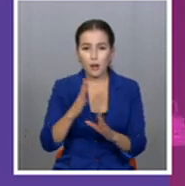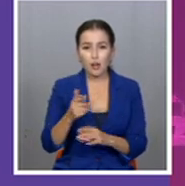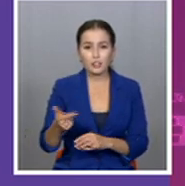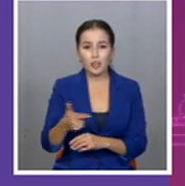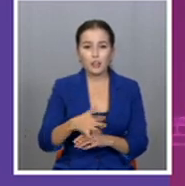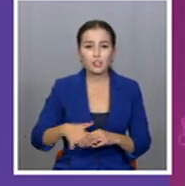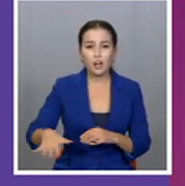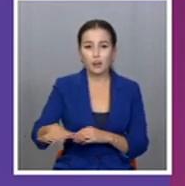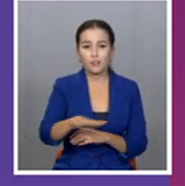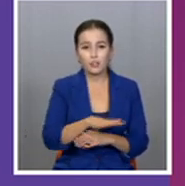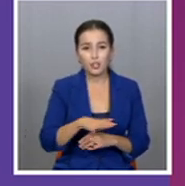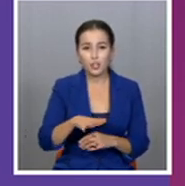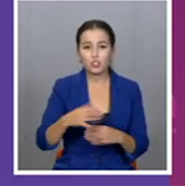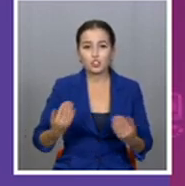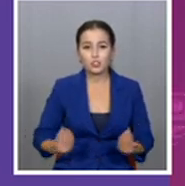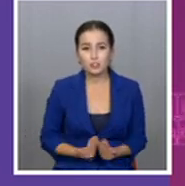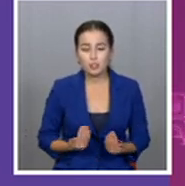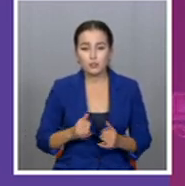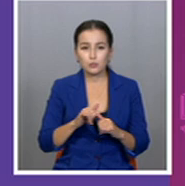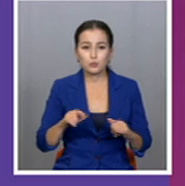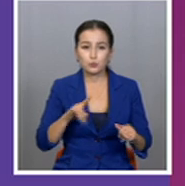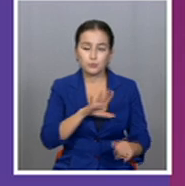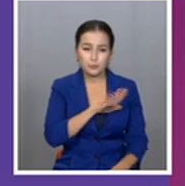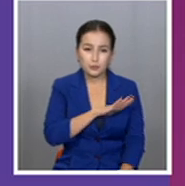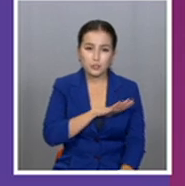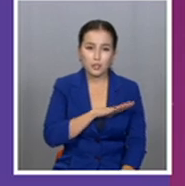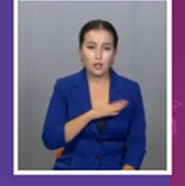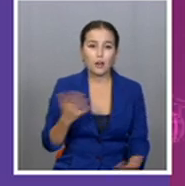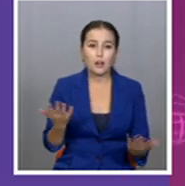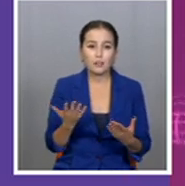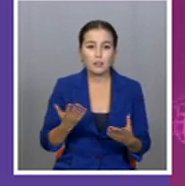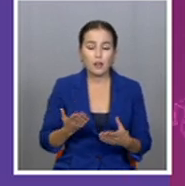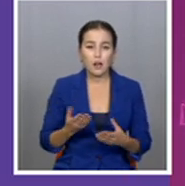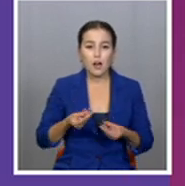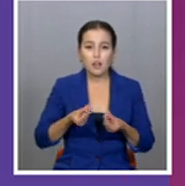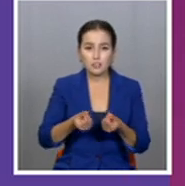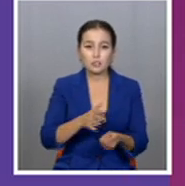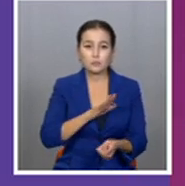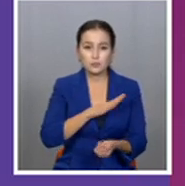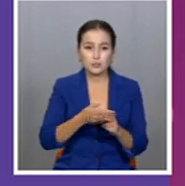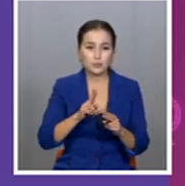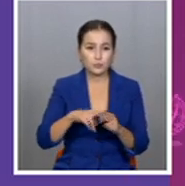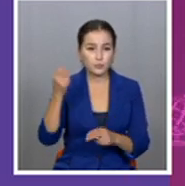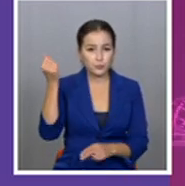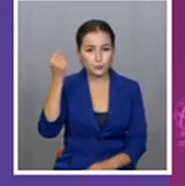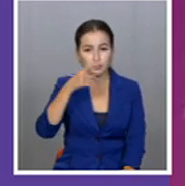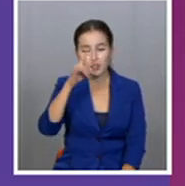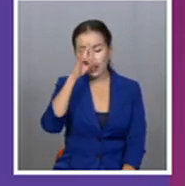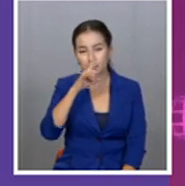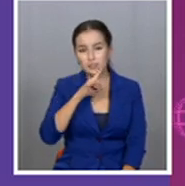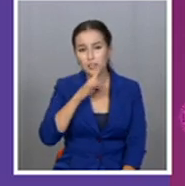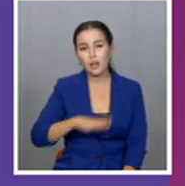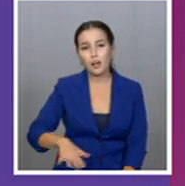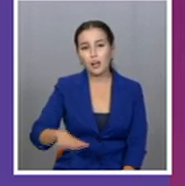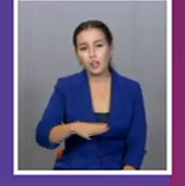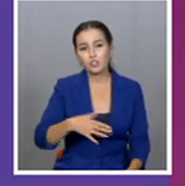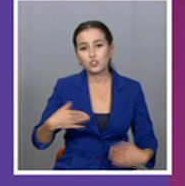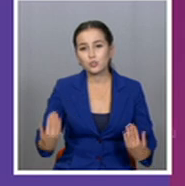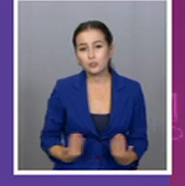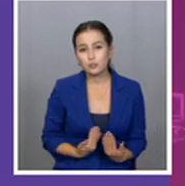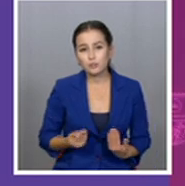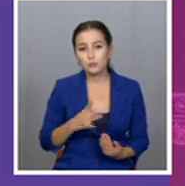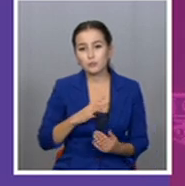тіршілікті қамтамасыз ету жүйесінің қалыптасуына қалай әсер еткенін талдайсыз. Қазақстан халқының тіршілікті қамтамасыз